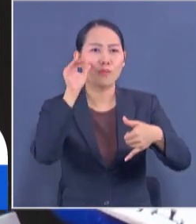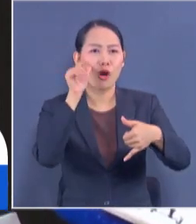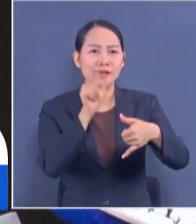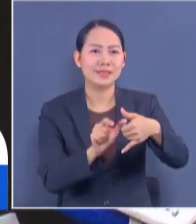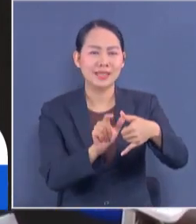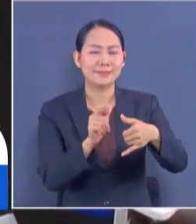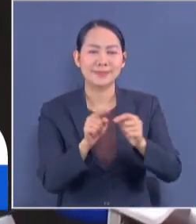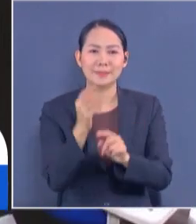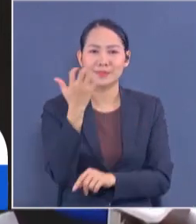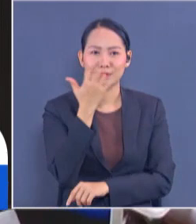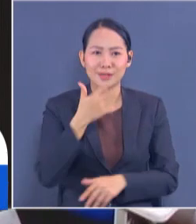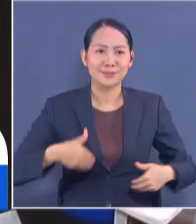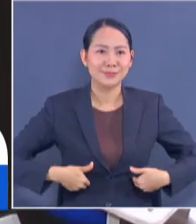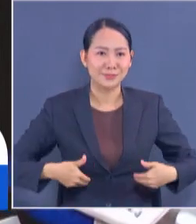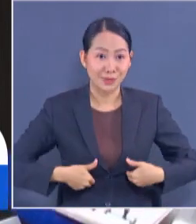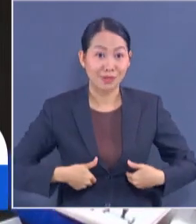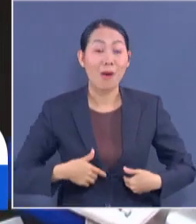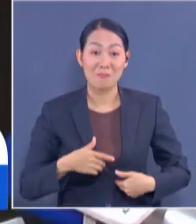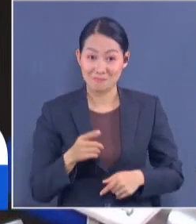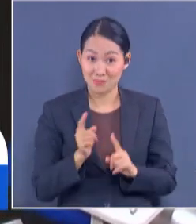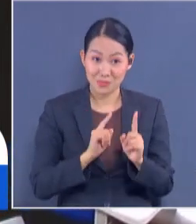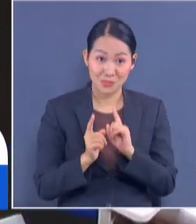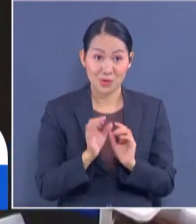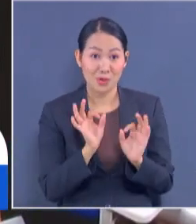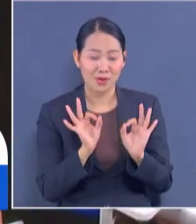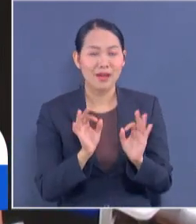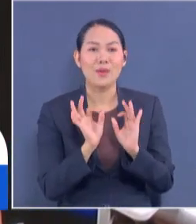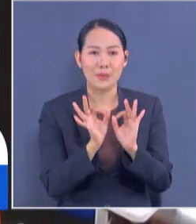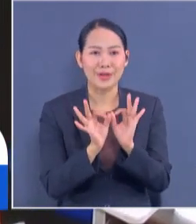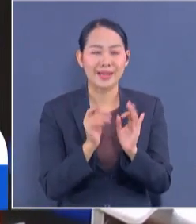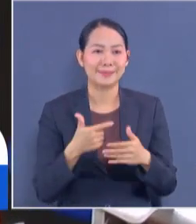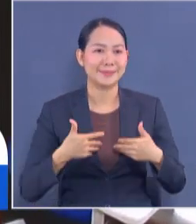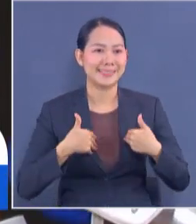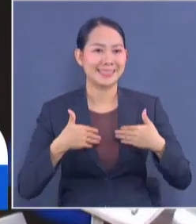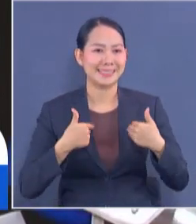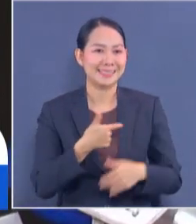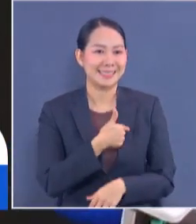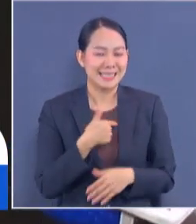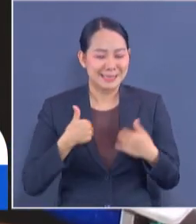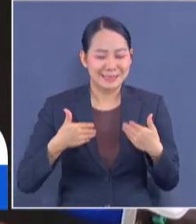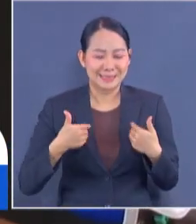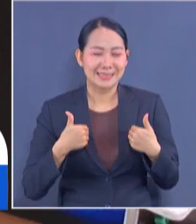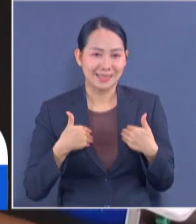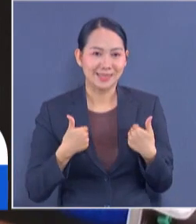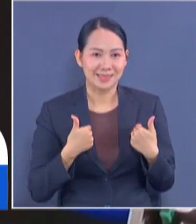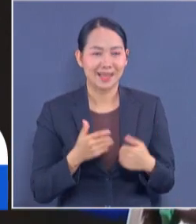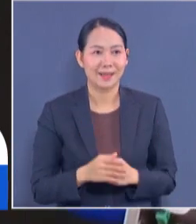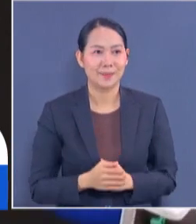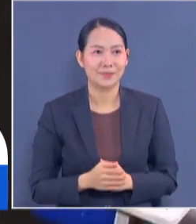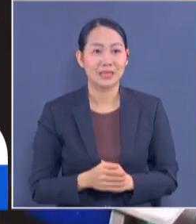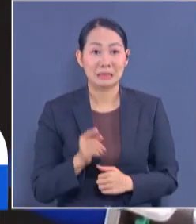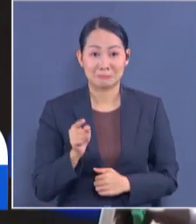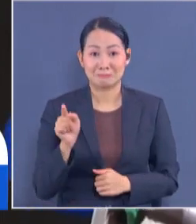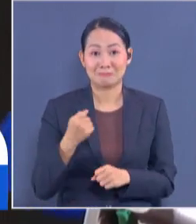ราได้ดีเลยค ุ ณพ่อ ก็ประมาณนั้นครับก็ดีใจครับดีใจที่เขาก็เมตตาเราเลยจริงๆเขาทำอะไรผมก็กิน